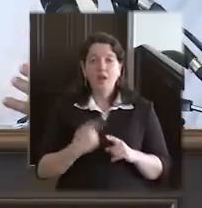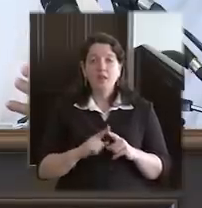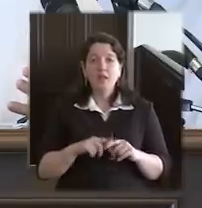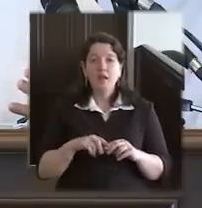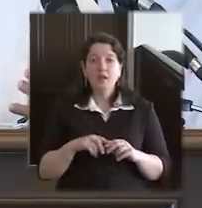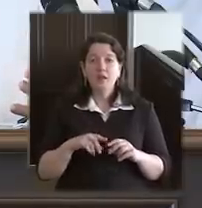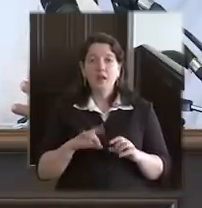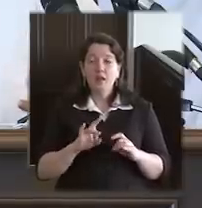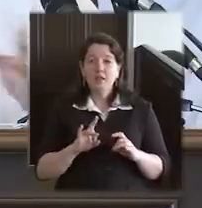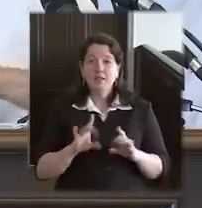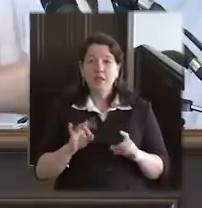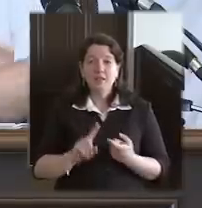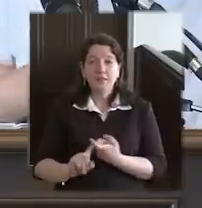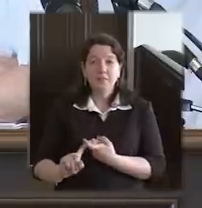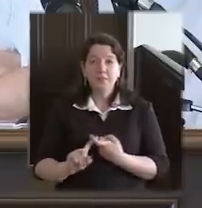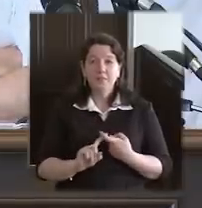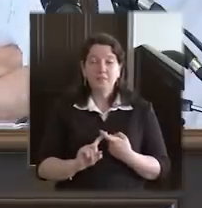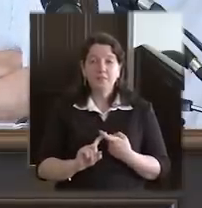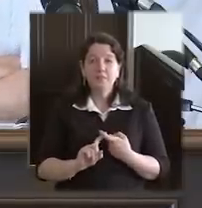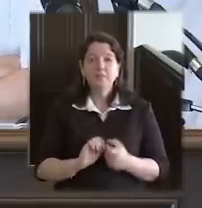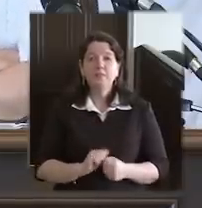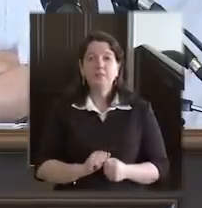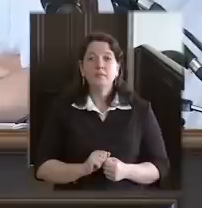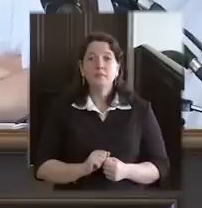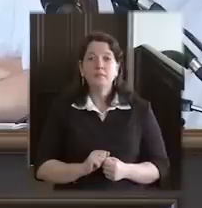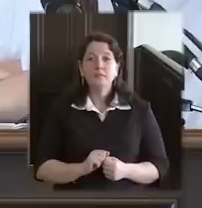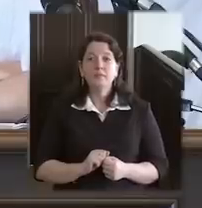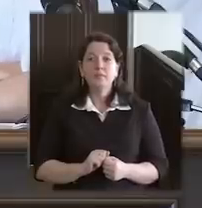это сделал отступление, чтобы теперь сказать, что же оно говорит.